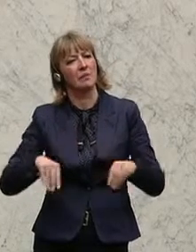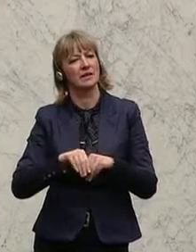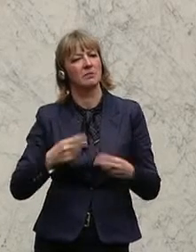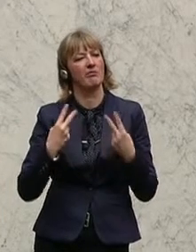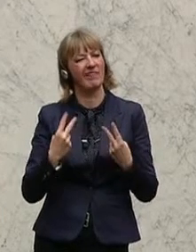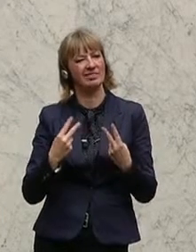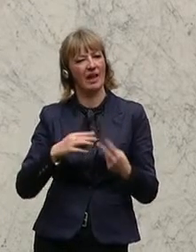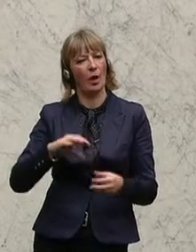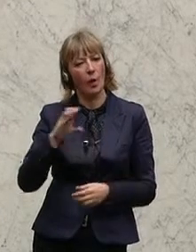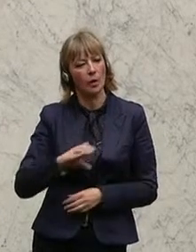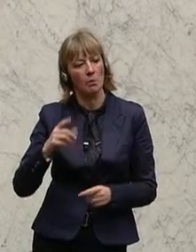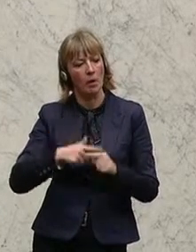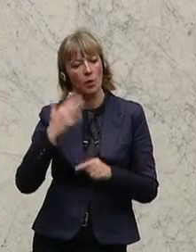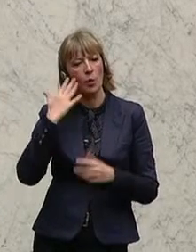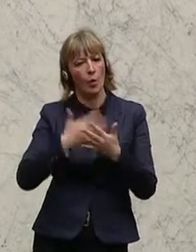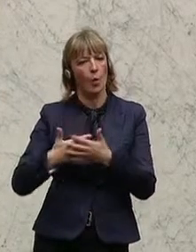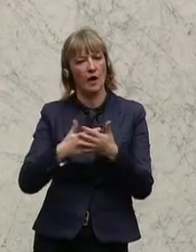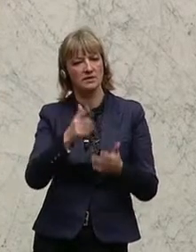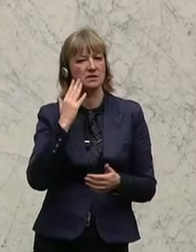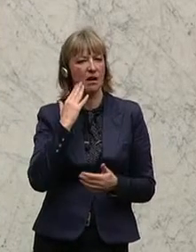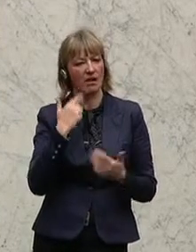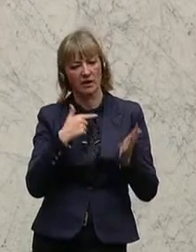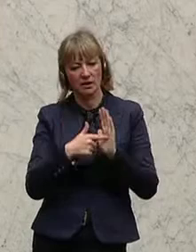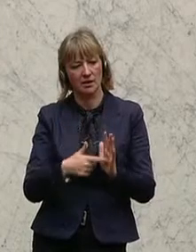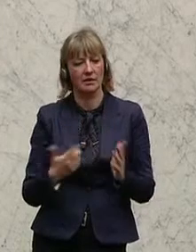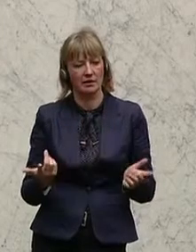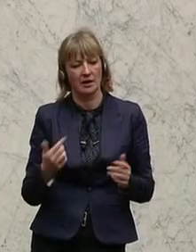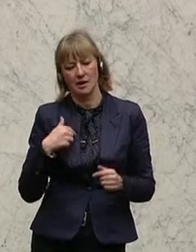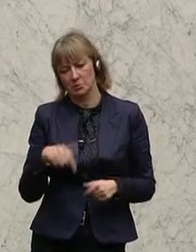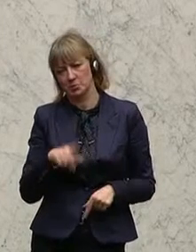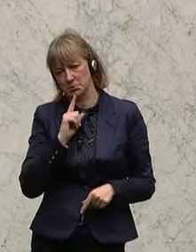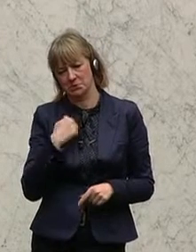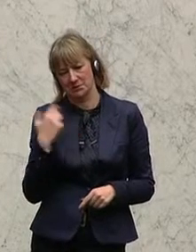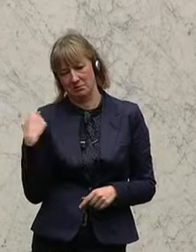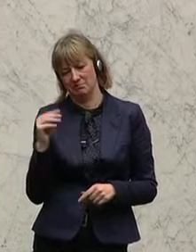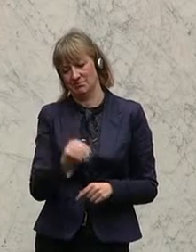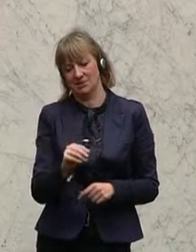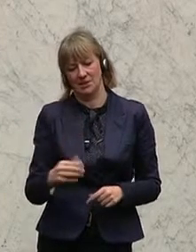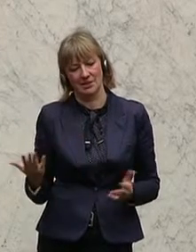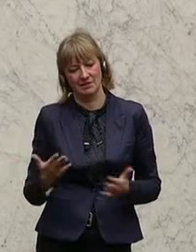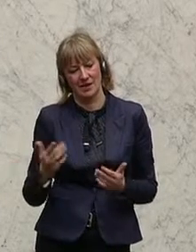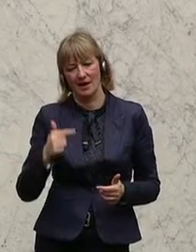Europas und der USA dargestellt haben, wo ich ein bisschen kritisch anmerken musste, aber die